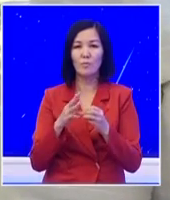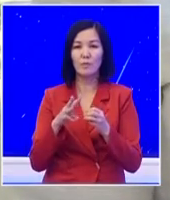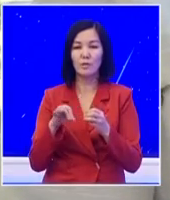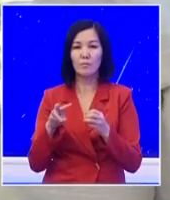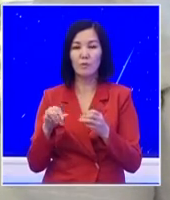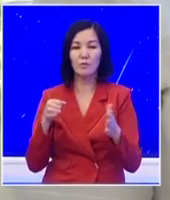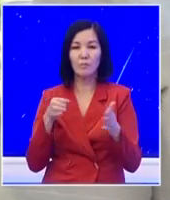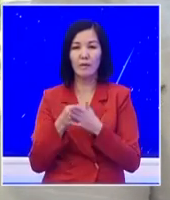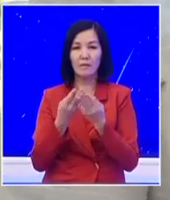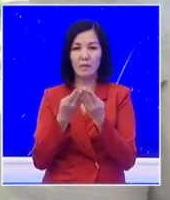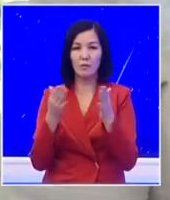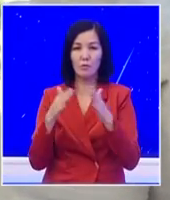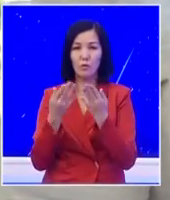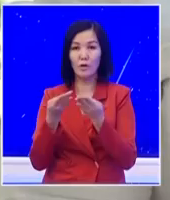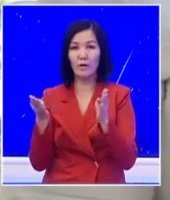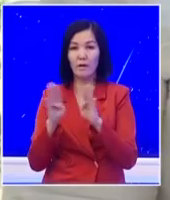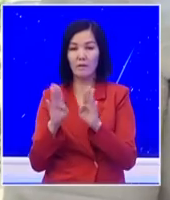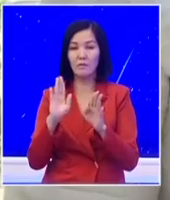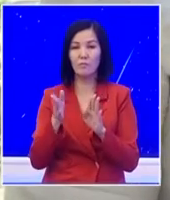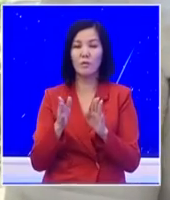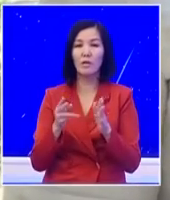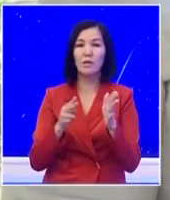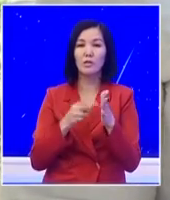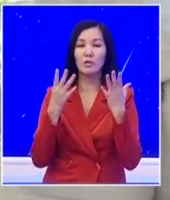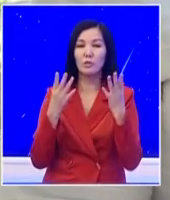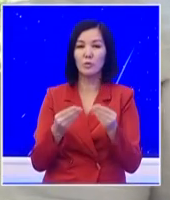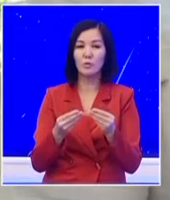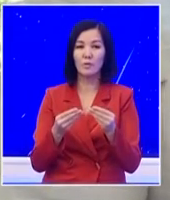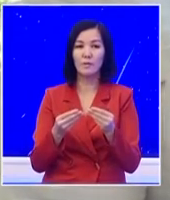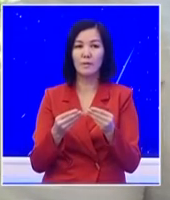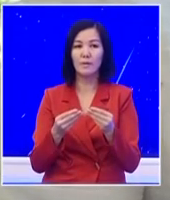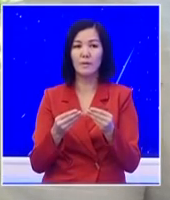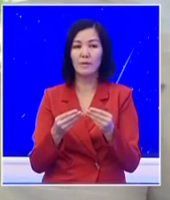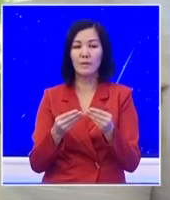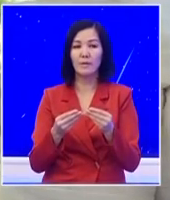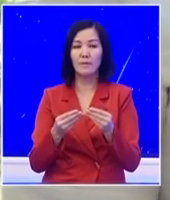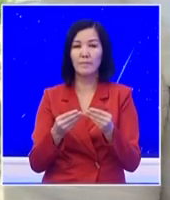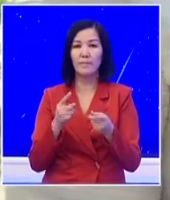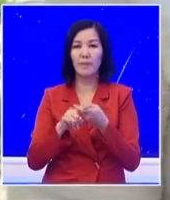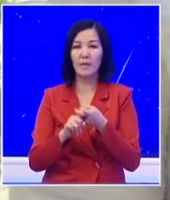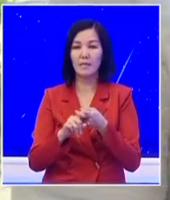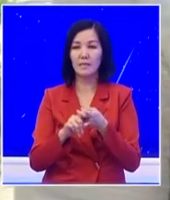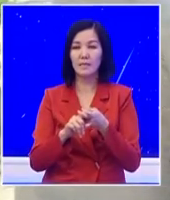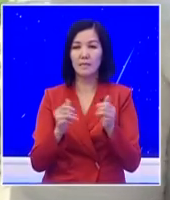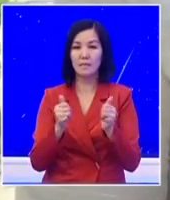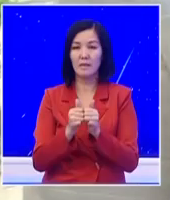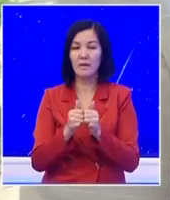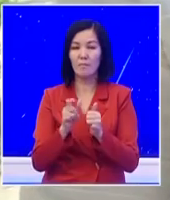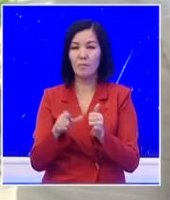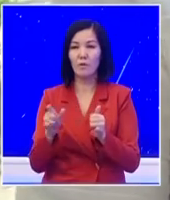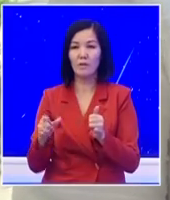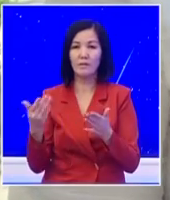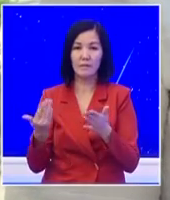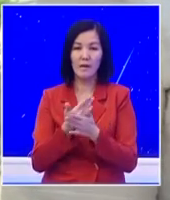дейін карантинде болады. Және де 7 күні жаңағы жақын қарым-қатынаста болған адамдардың 7 күнде тағы да бір